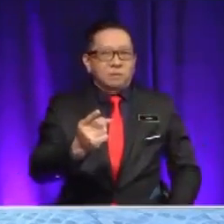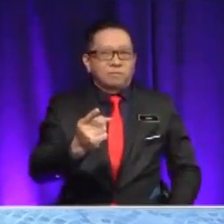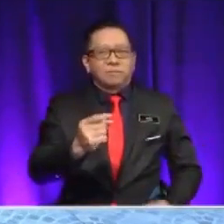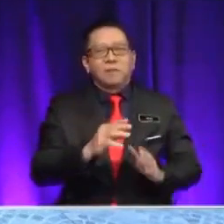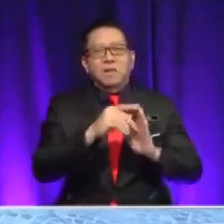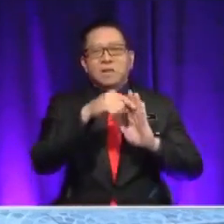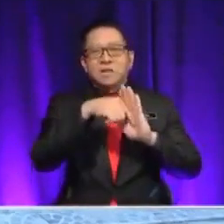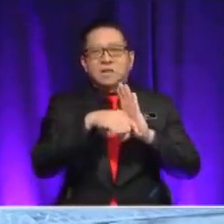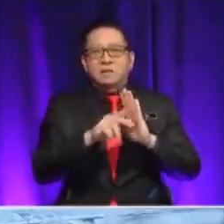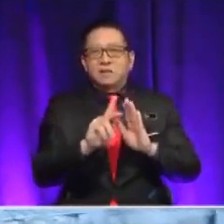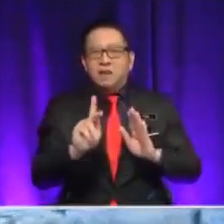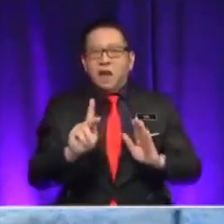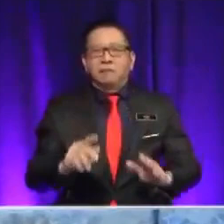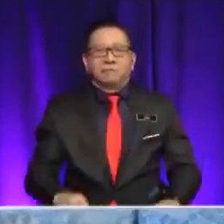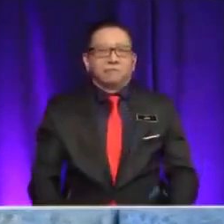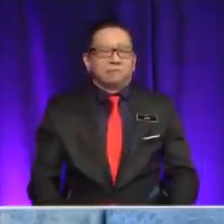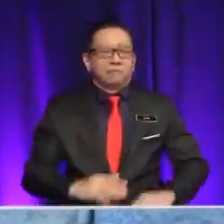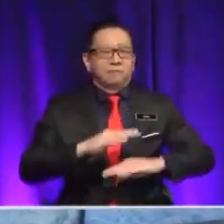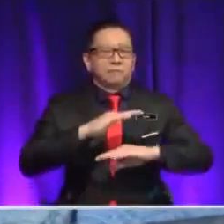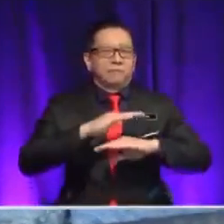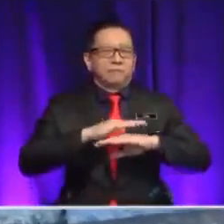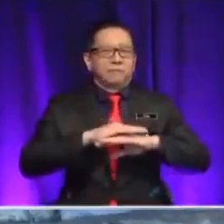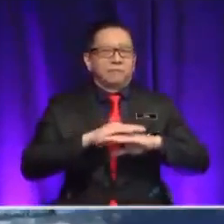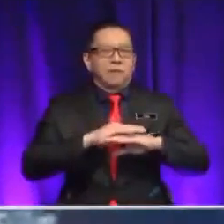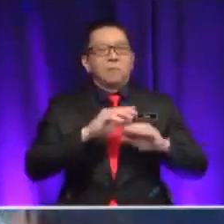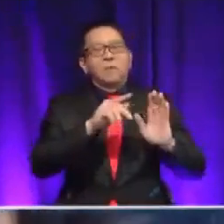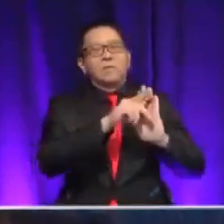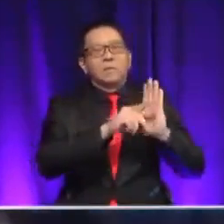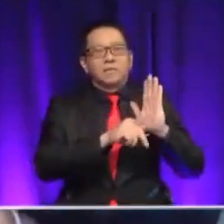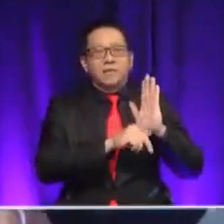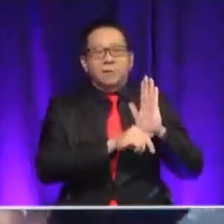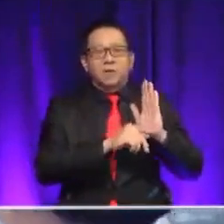cita-cita tersebut berdasarkan prinsip-prinsip berikut.